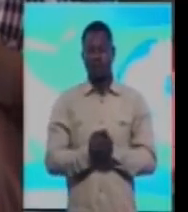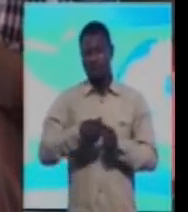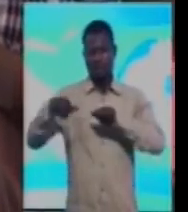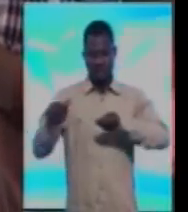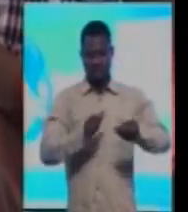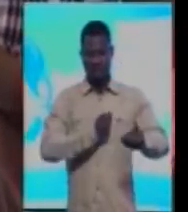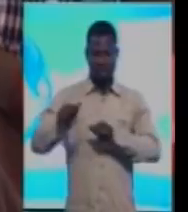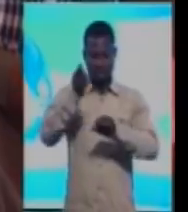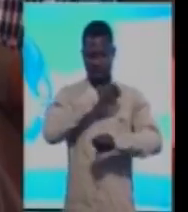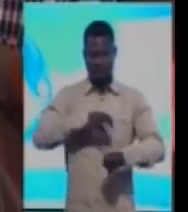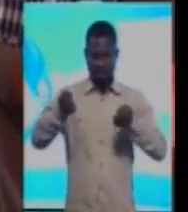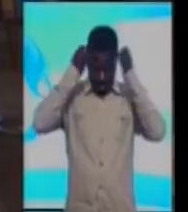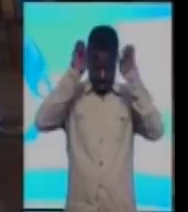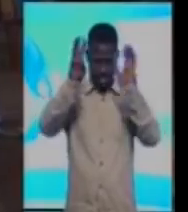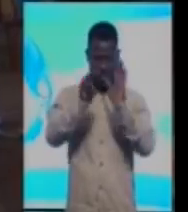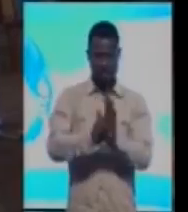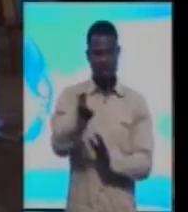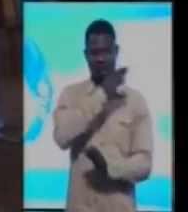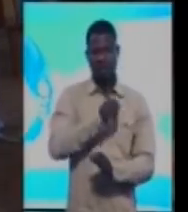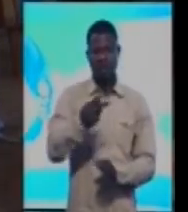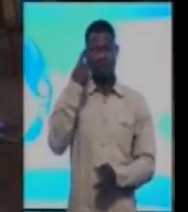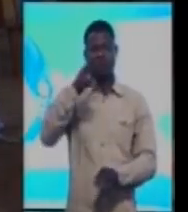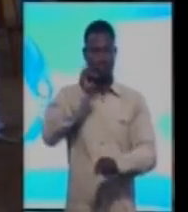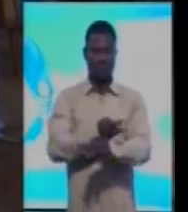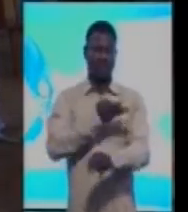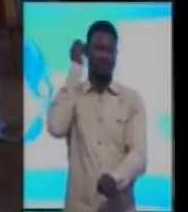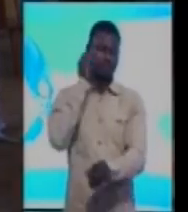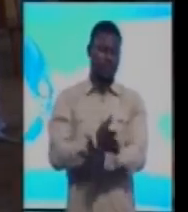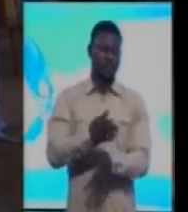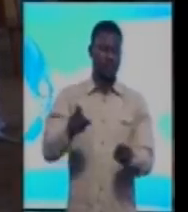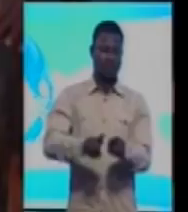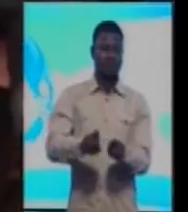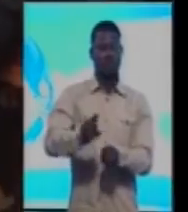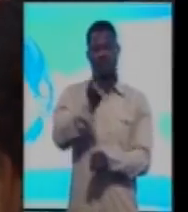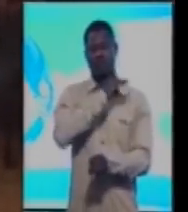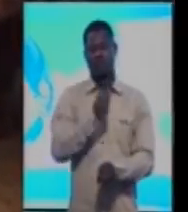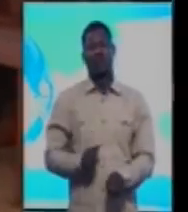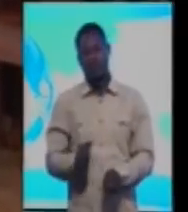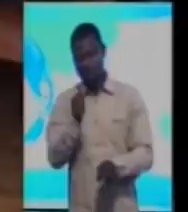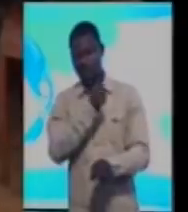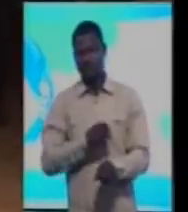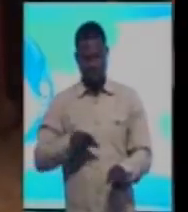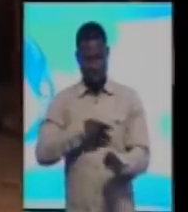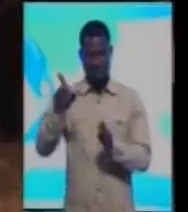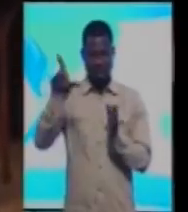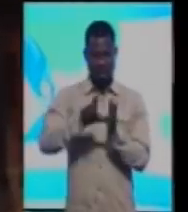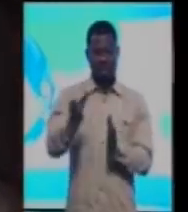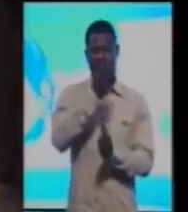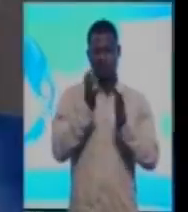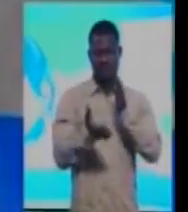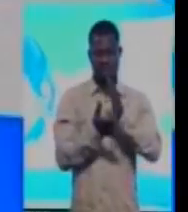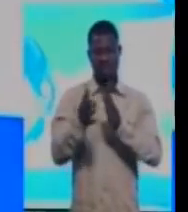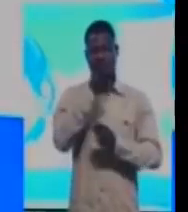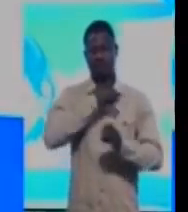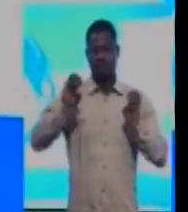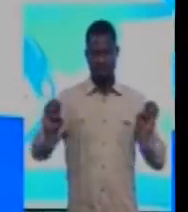Deux filières sont pour l'instant opérationnelles, à savoir les agents techniques d'élevage et les techniciens supérieurs d'élevage.